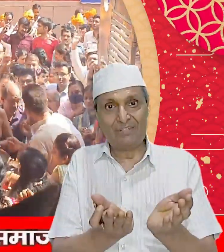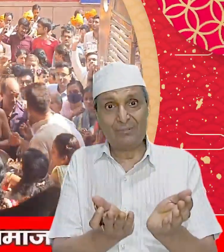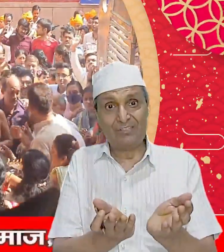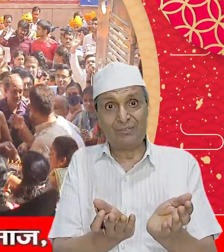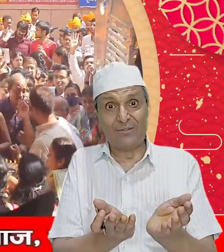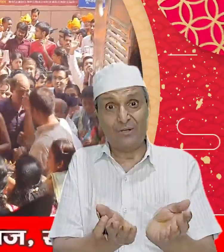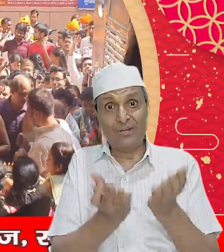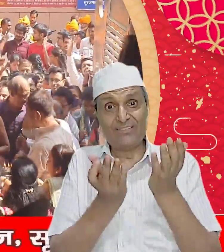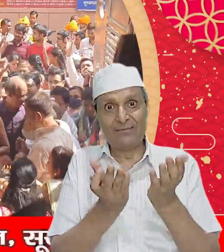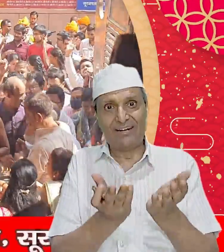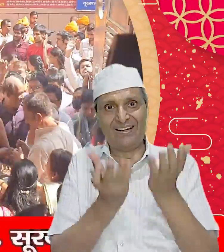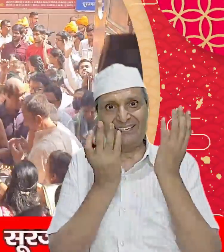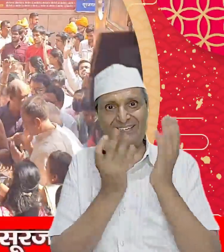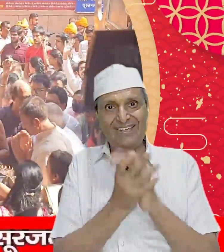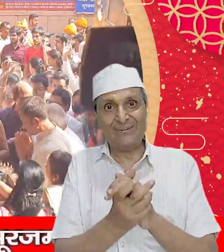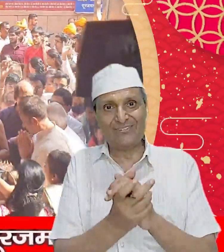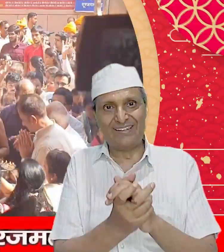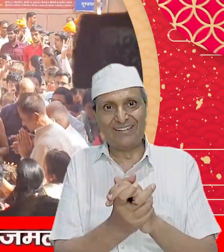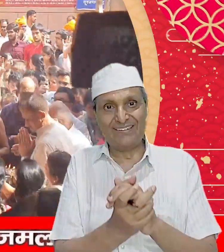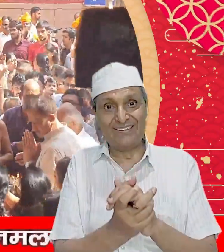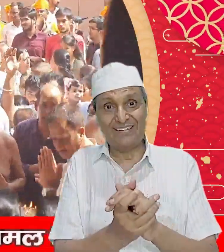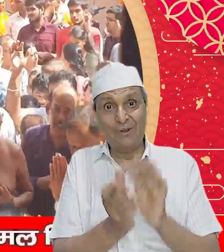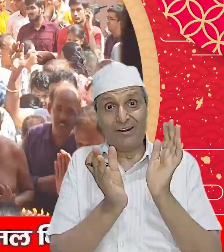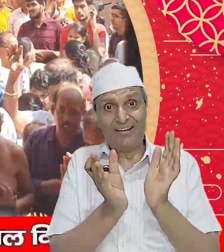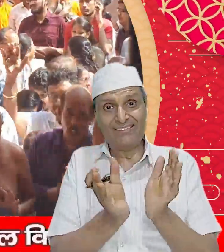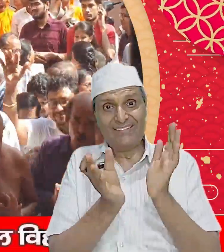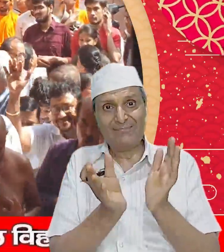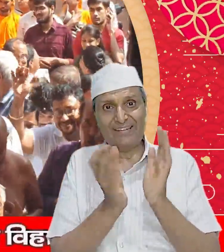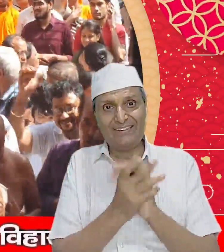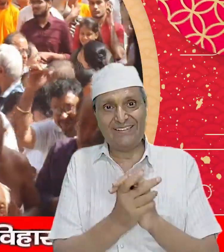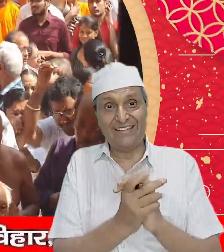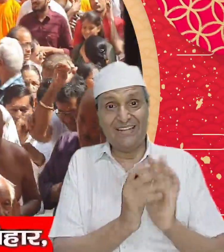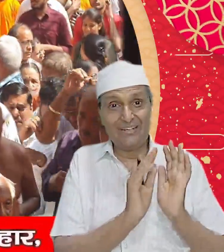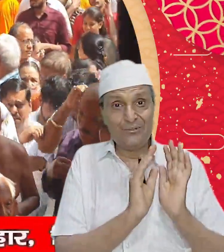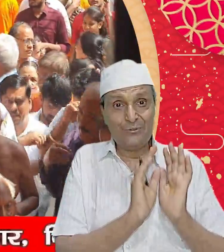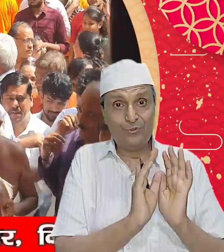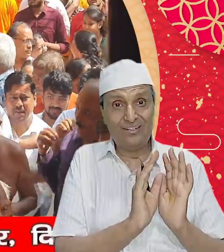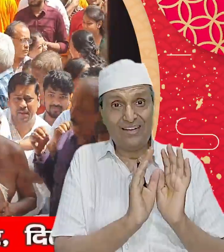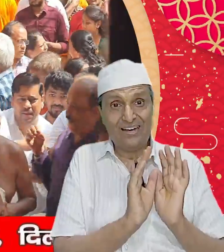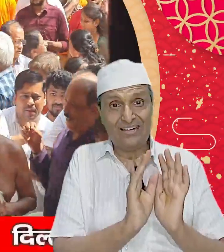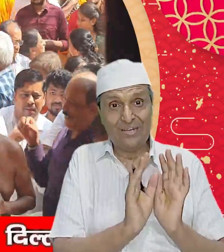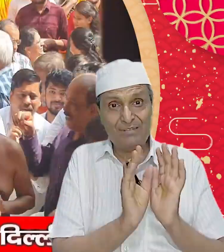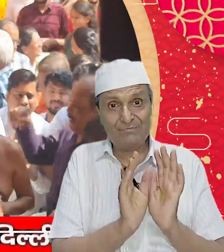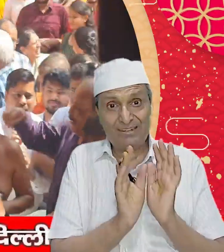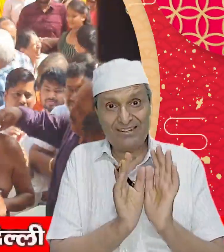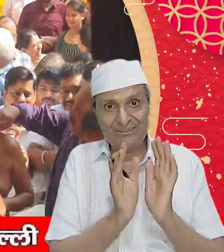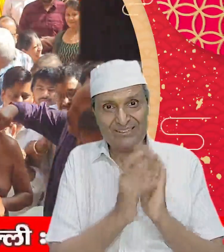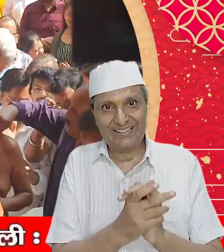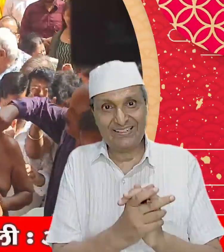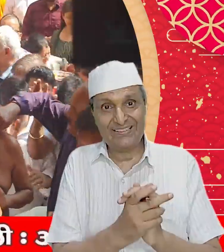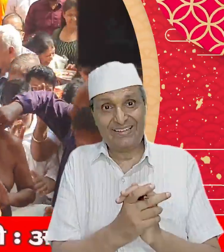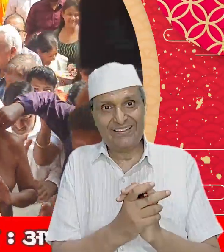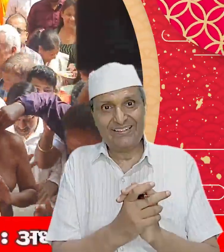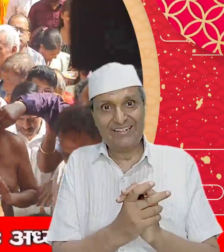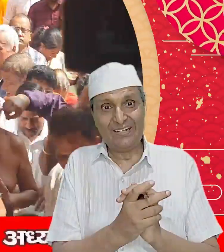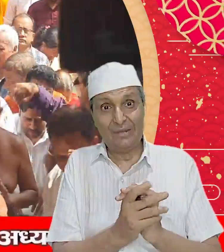ये प्रवेश हुआ रविवार को, कि सब आनंदित थे, उत्साह के अंदर थे। और आचार्य श्री भी कहते थे कि गुरुवर का आना भी मंगल होता